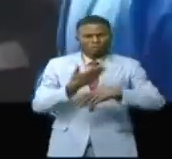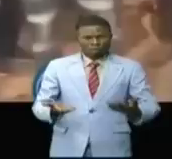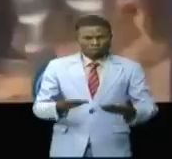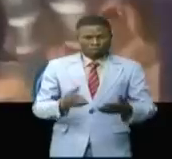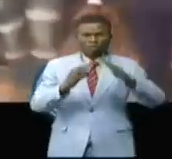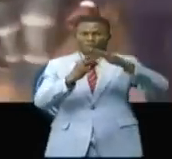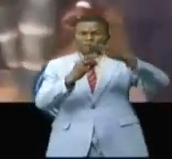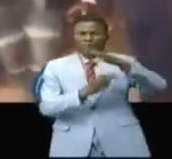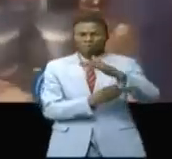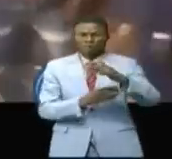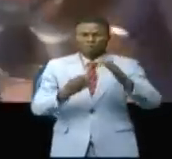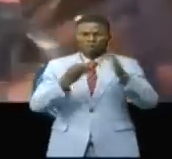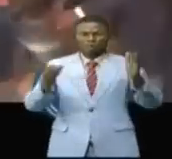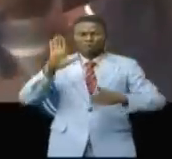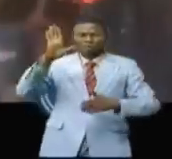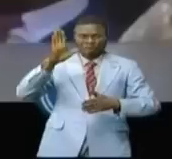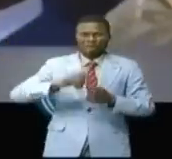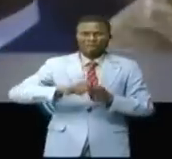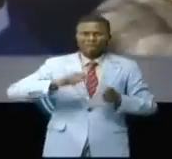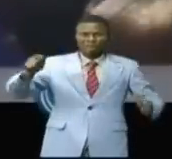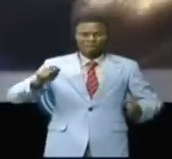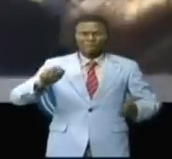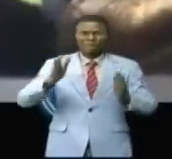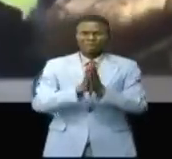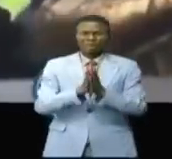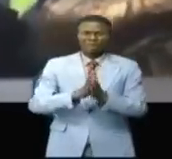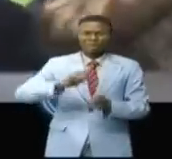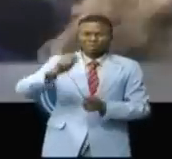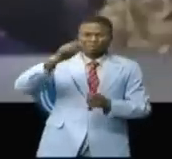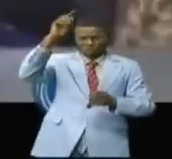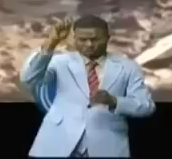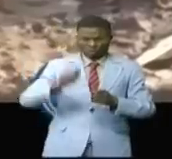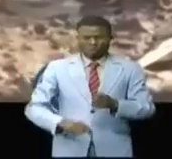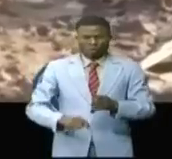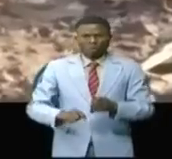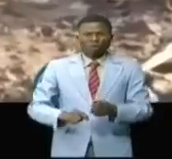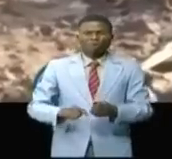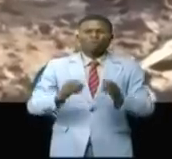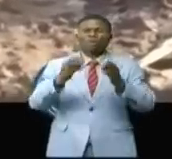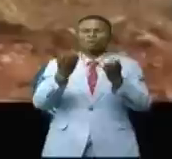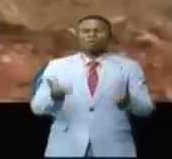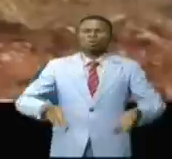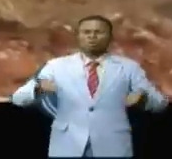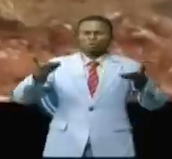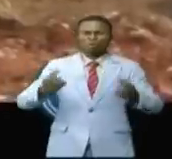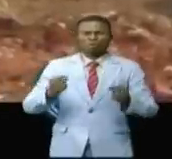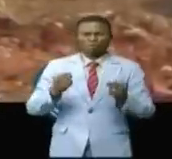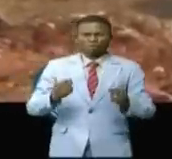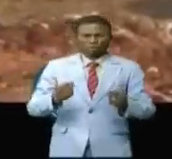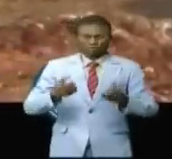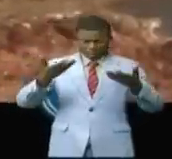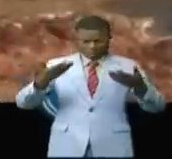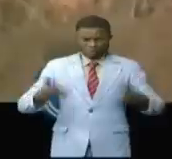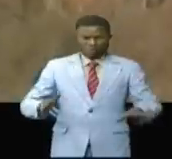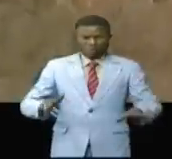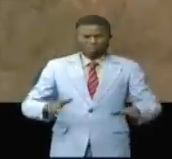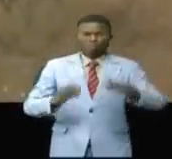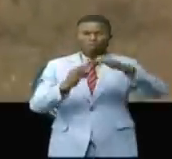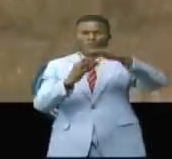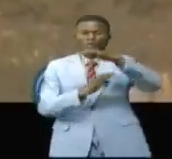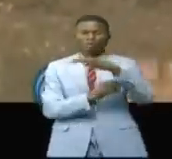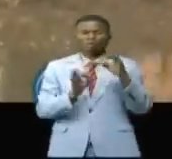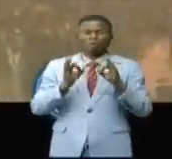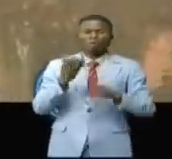pont de 75 mètres de long dimitri cinq ans de l'âge pour un train de chars des 60 tonnes par bandes une fois achevé le pop on casse on